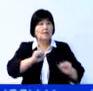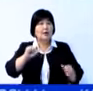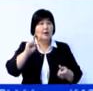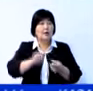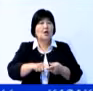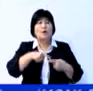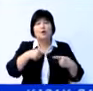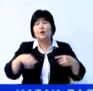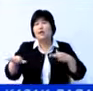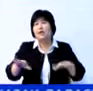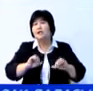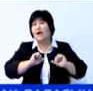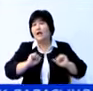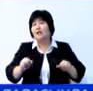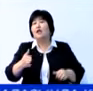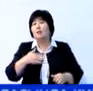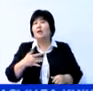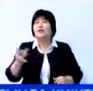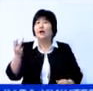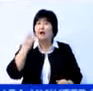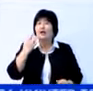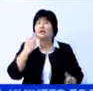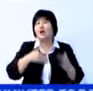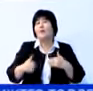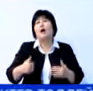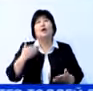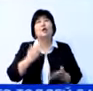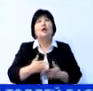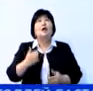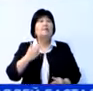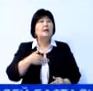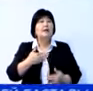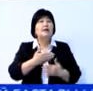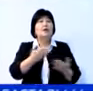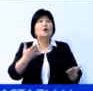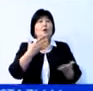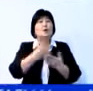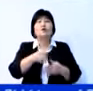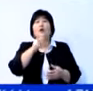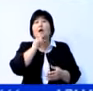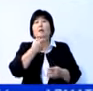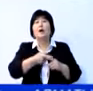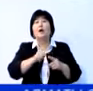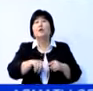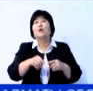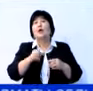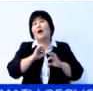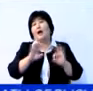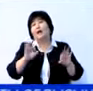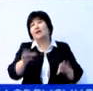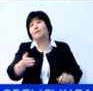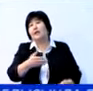түрлі жасаған ерліктері үшін мен әрқашанда мақтанамын. Мен сіздерге өзімнің атам Иман Қазбек жайлы айтқым